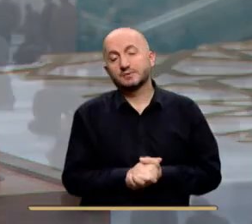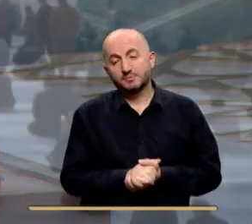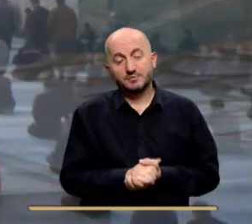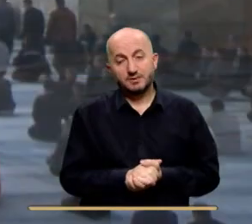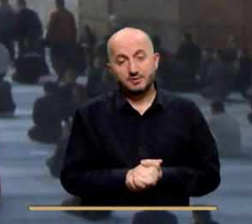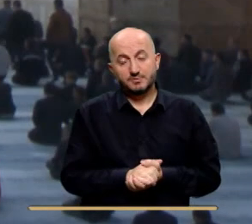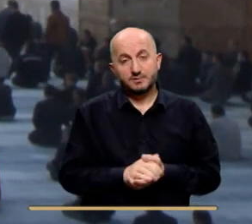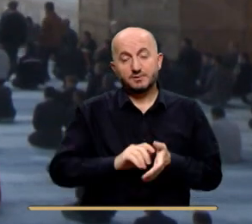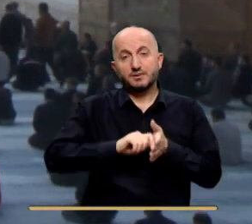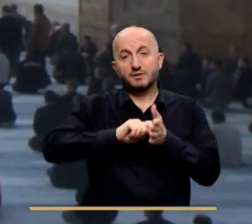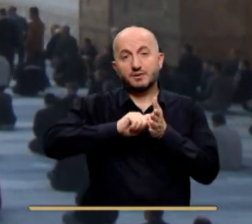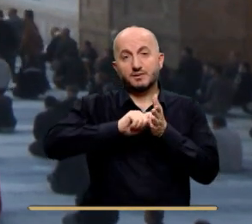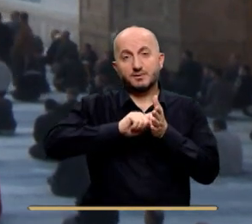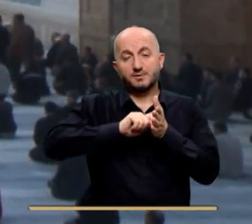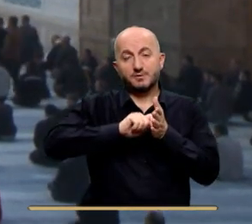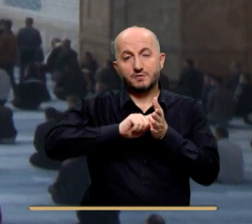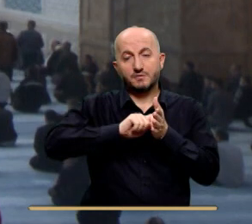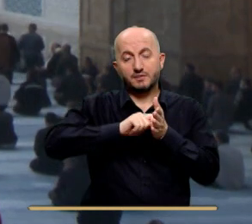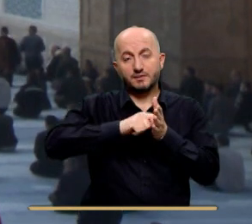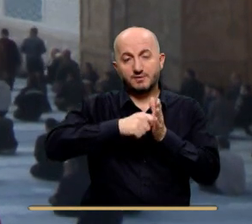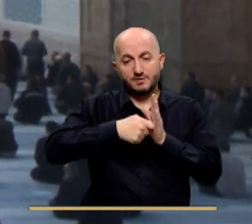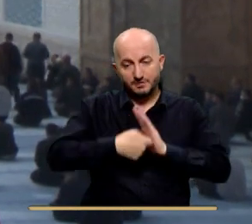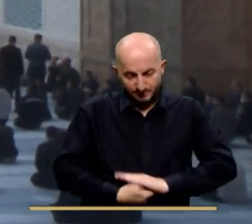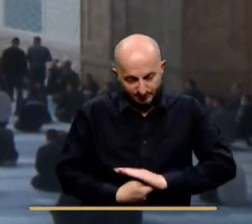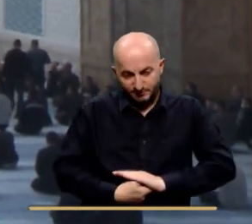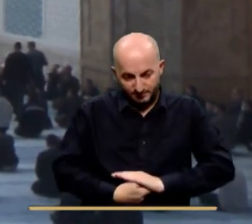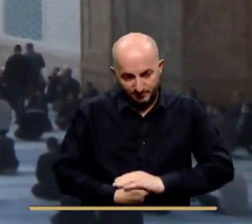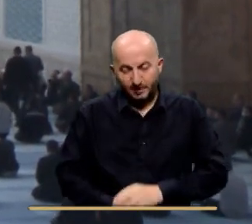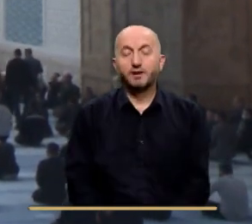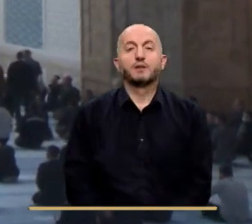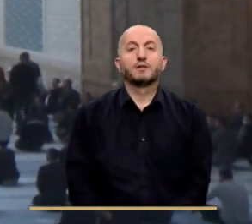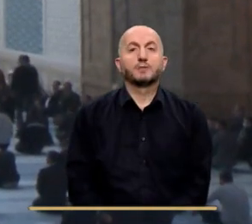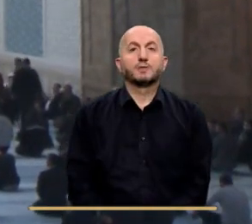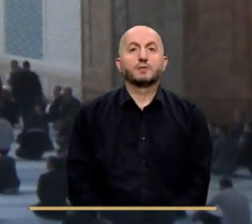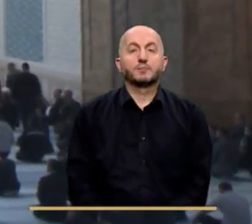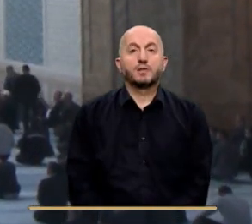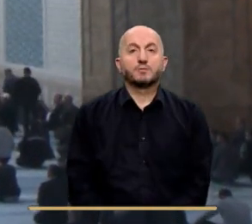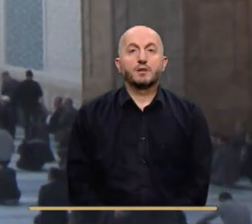Velhamdülillahi Rabbil Alemin. El-Fatiha.